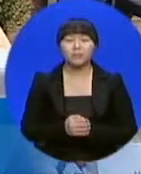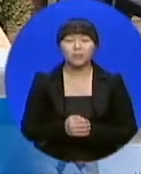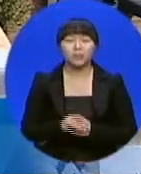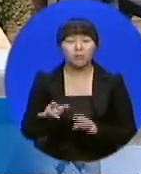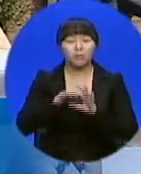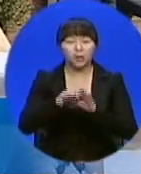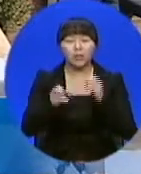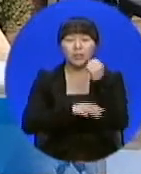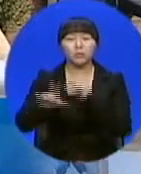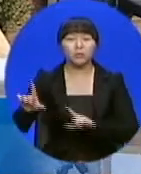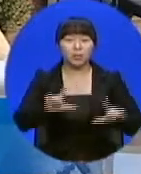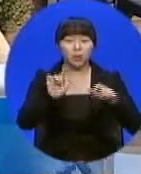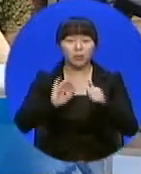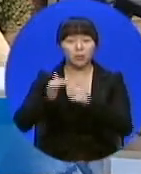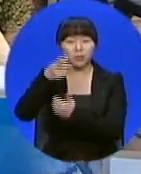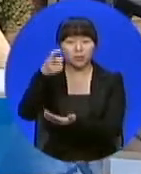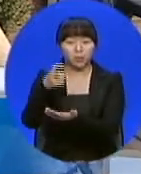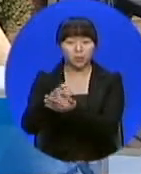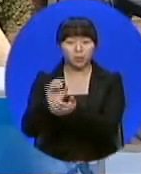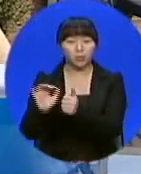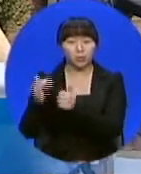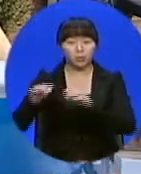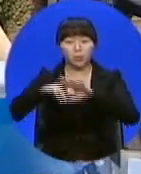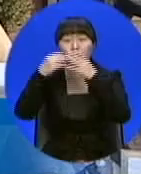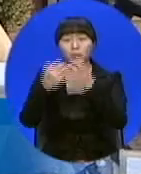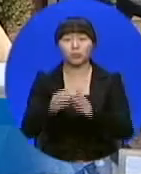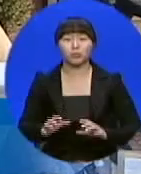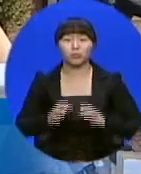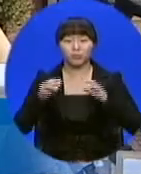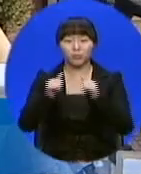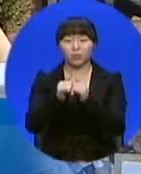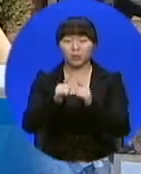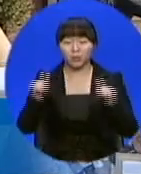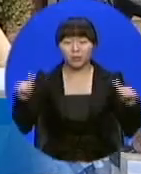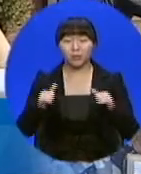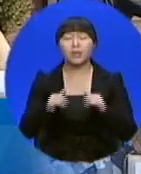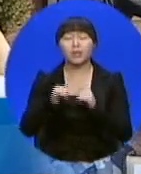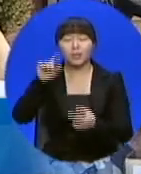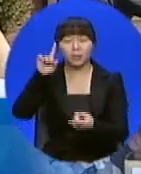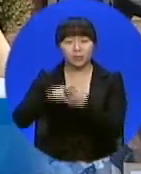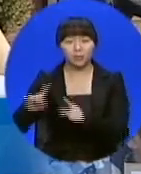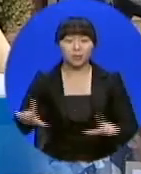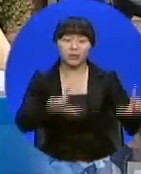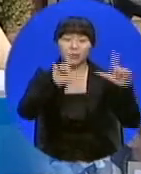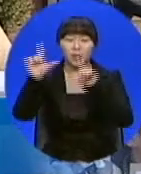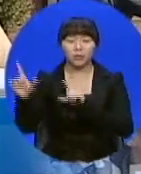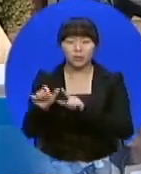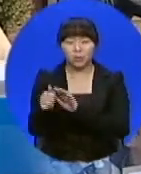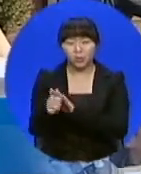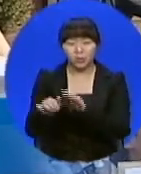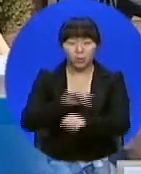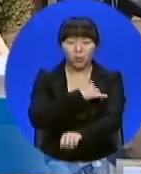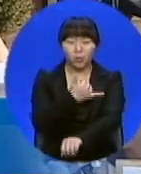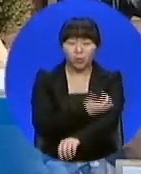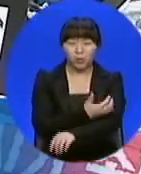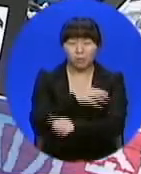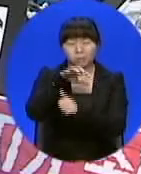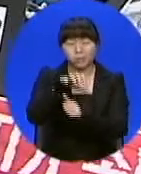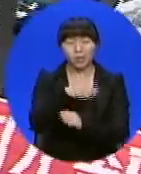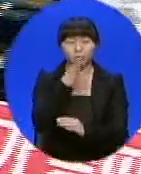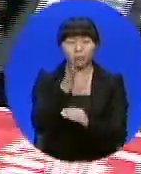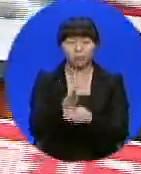이는 기초생활보장제도가 보장하는 모든 국민의 인간다운 삶을 소극적 권리로 방치하고